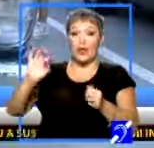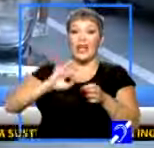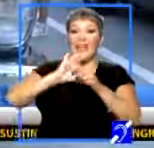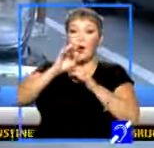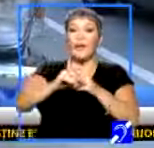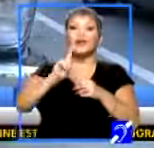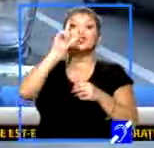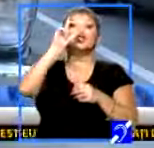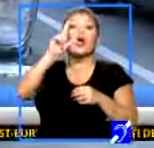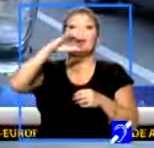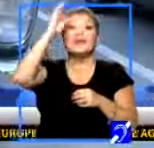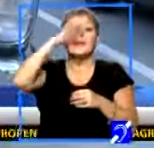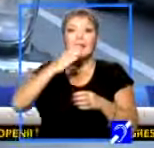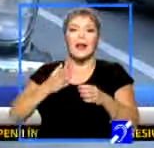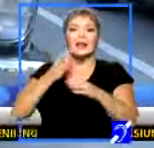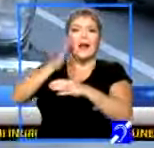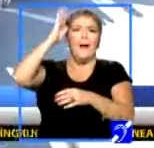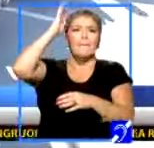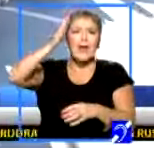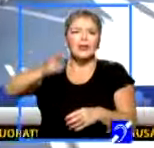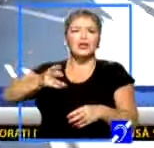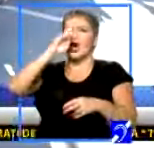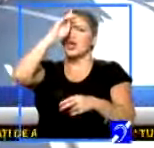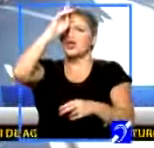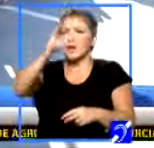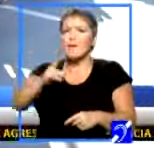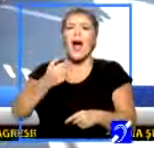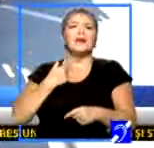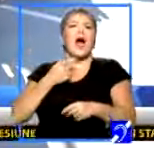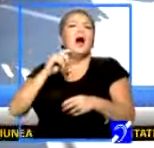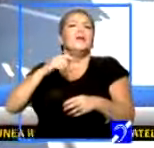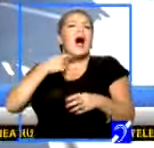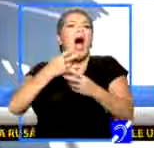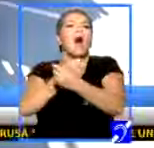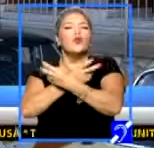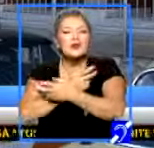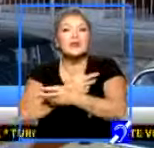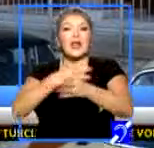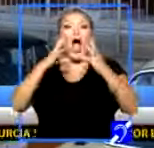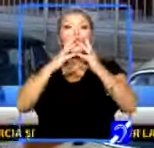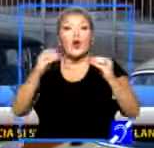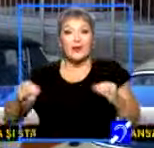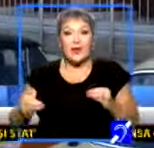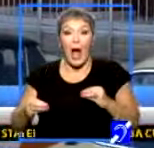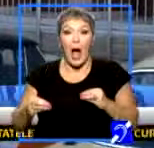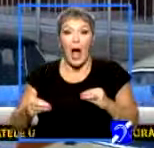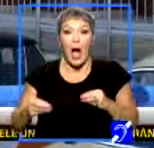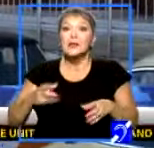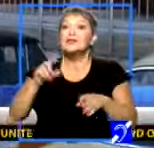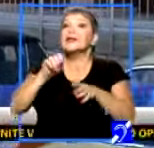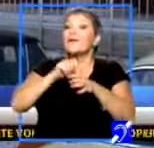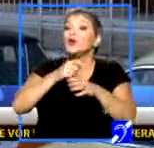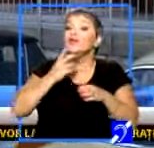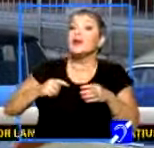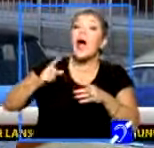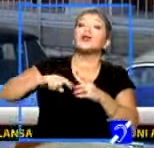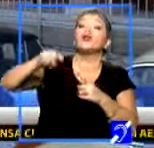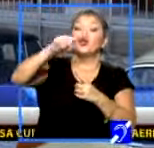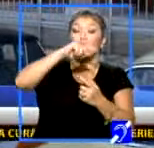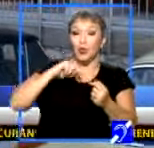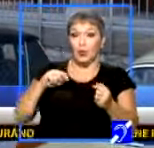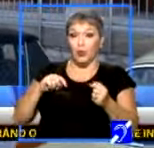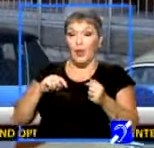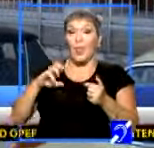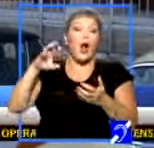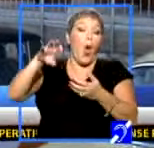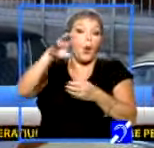zile, timp în care traversează Belgia, Germania, Austria, Ungaria și România. Modificarea de traseu a survenit datorită faptului că